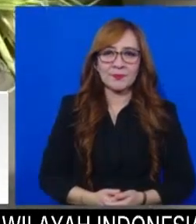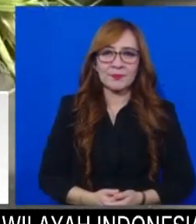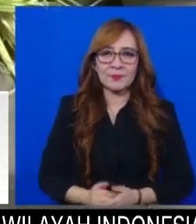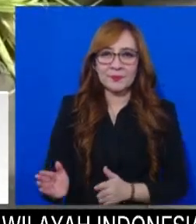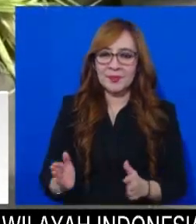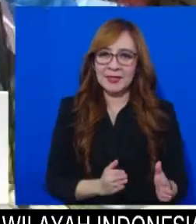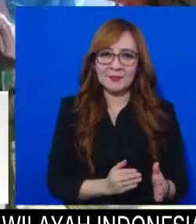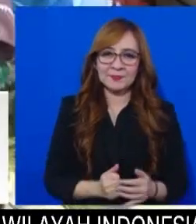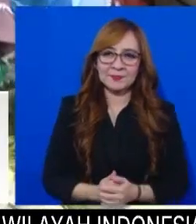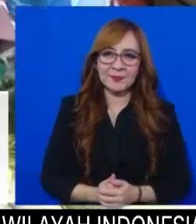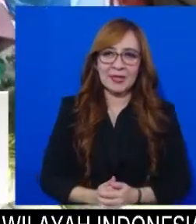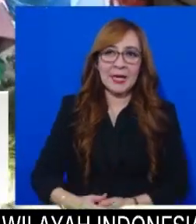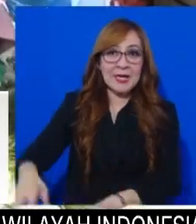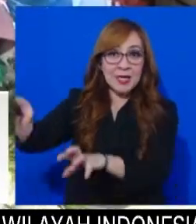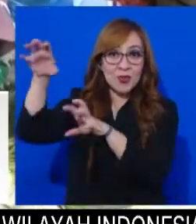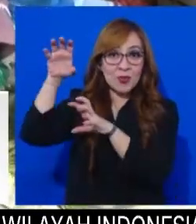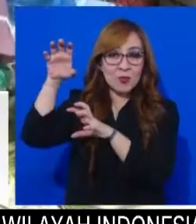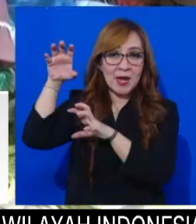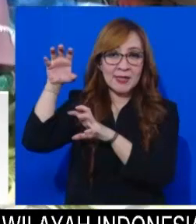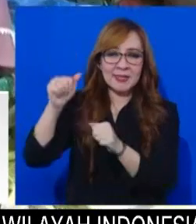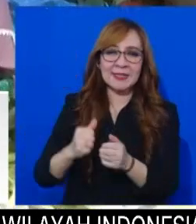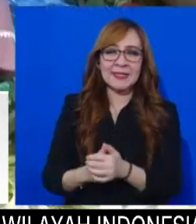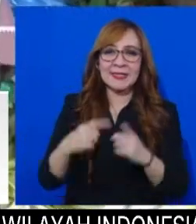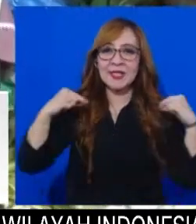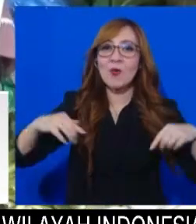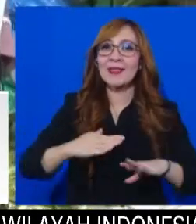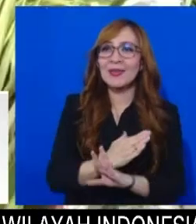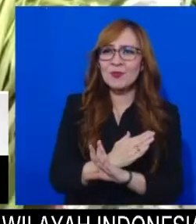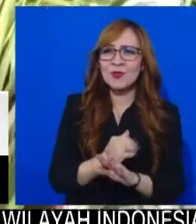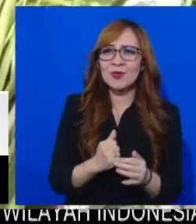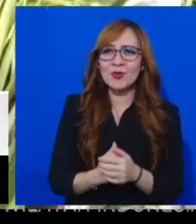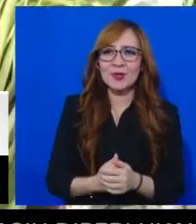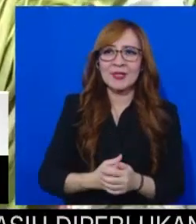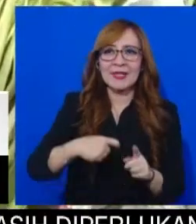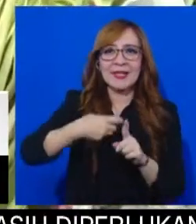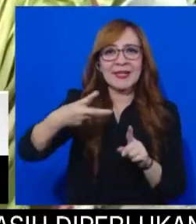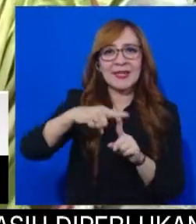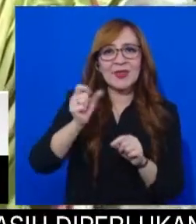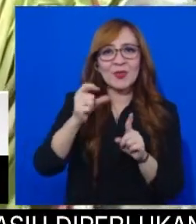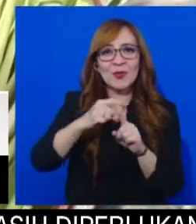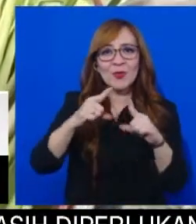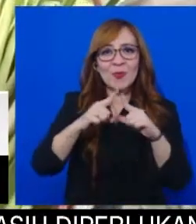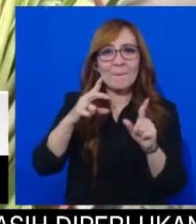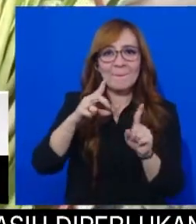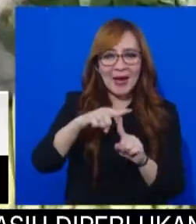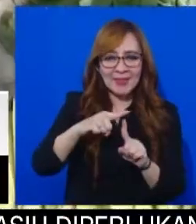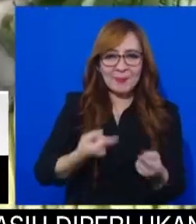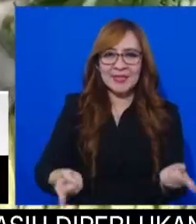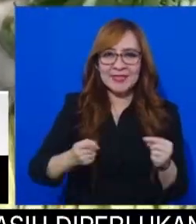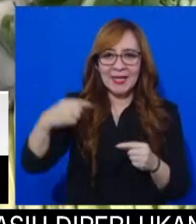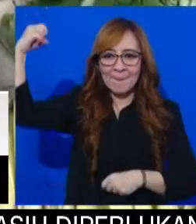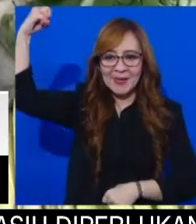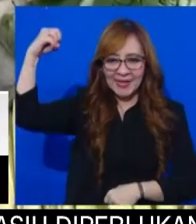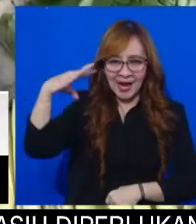Kalau di Tuban, Jawa Timur, tradisi kupatan jelang Ramadan menjadi berkah tersendiri bagi pembuat selongsong ketupat. Pedagang selongsong ketupat di